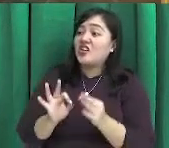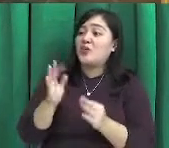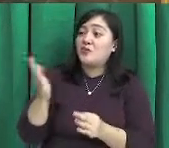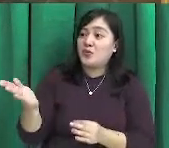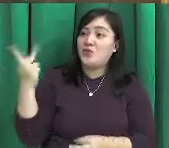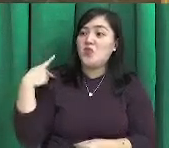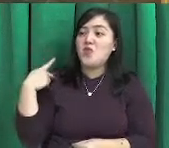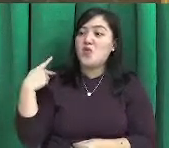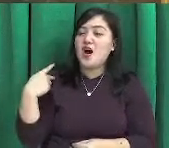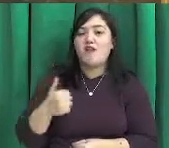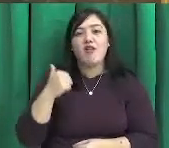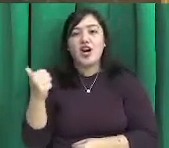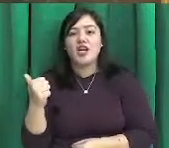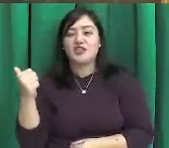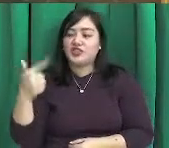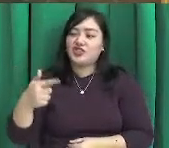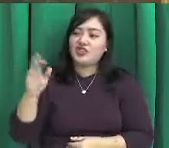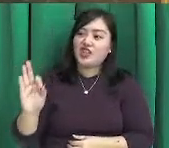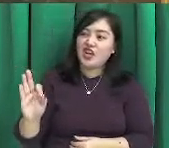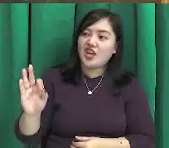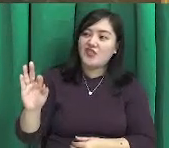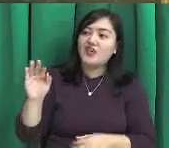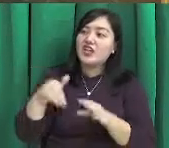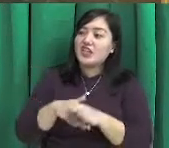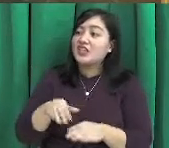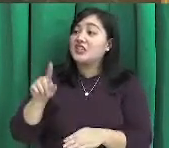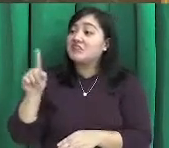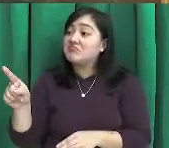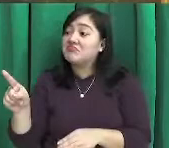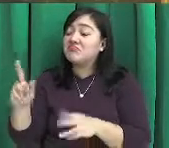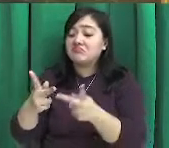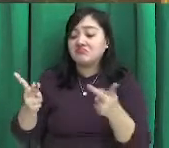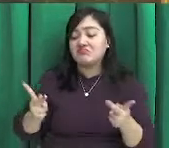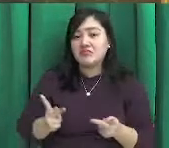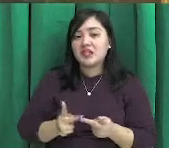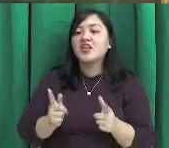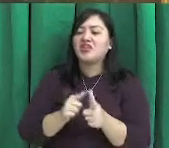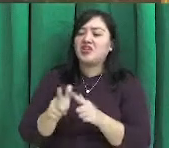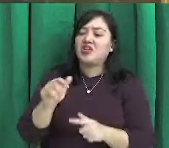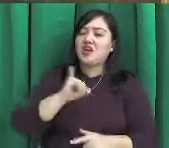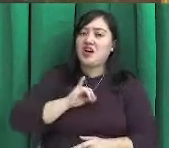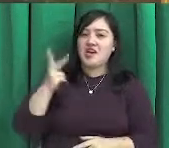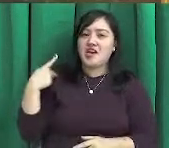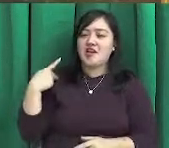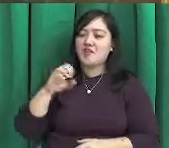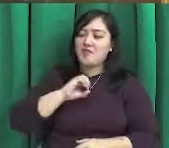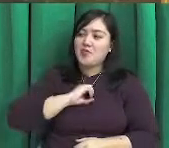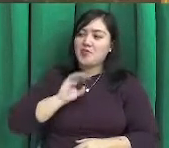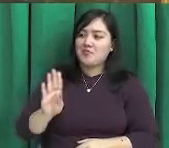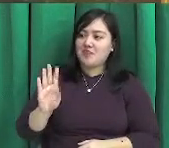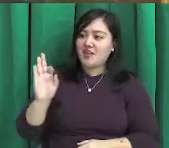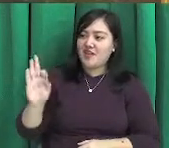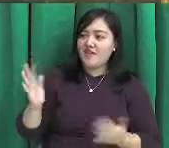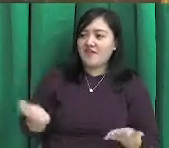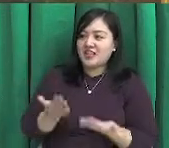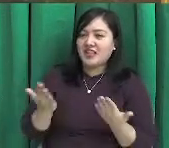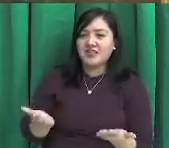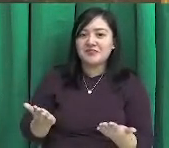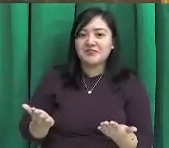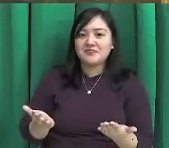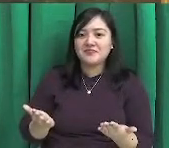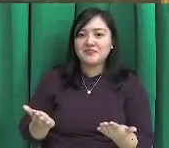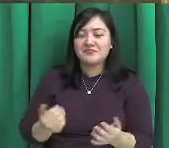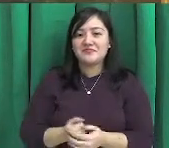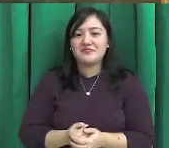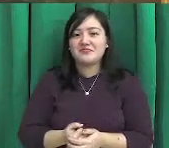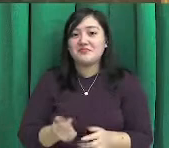tapos open kami sa lahat ng mga, kung ano yung pwede naming malaman sa isa't isa. Apo. And then, during that